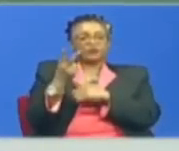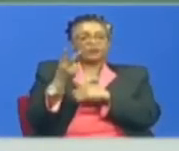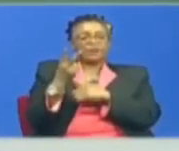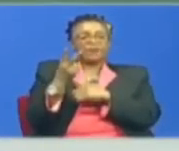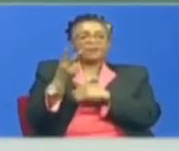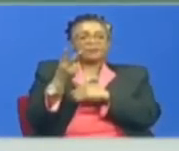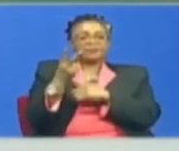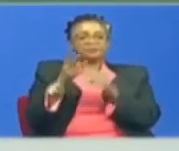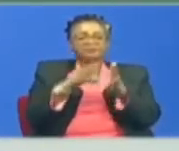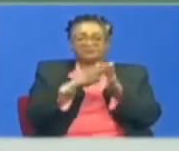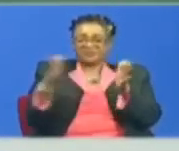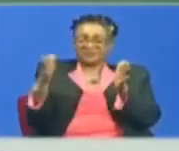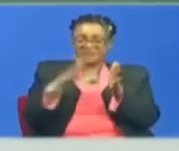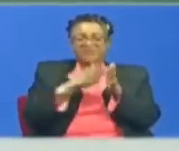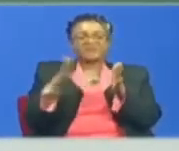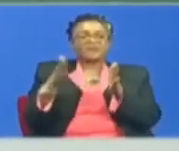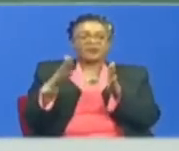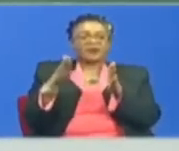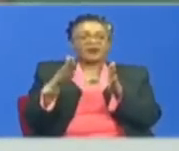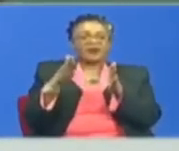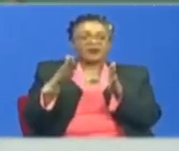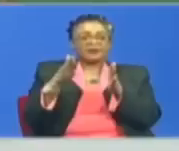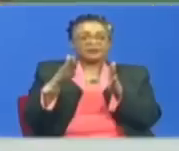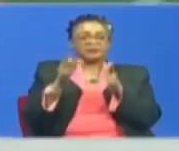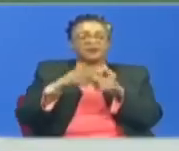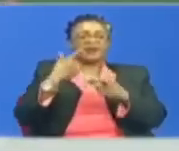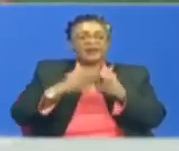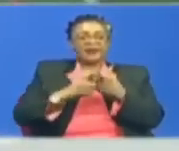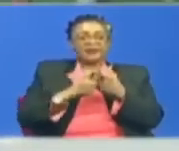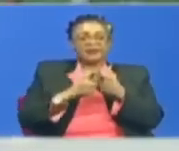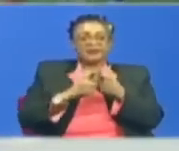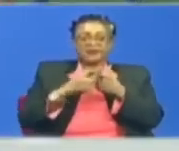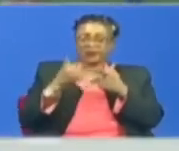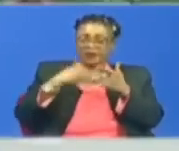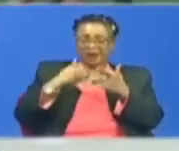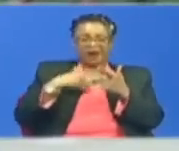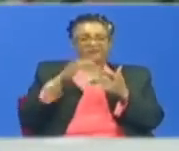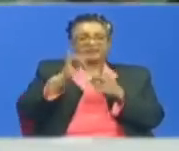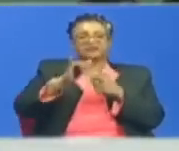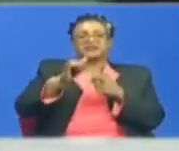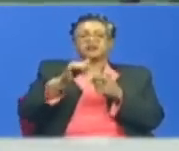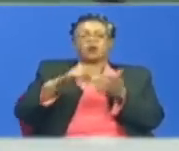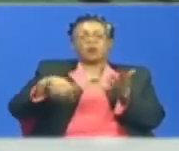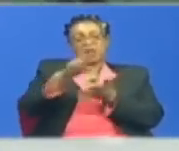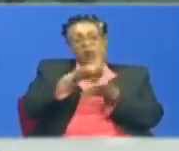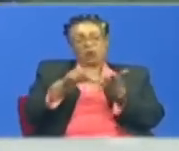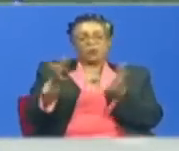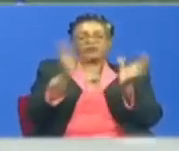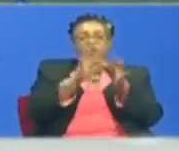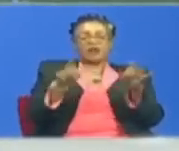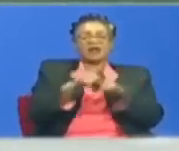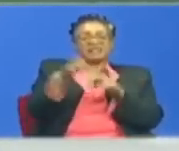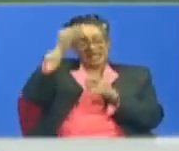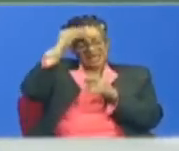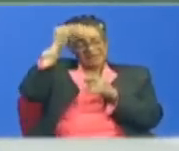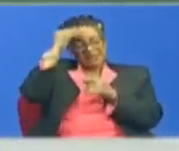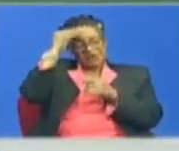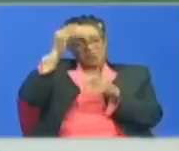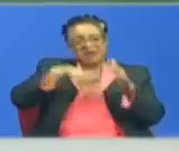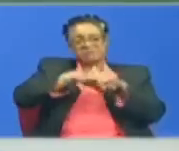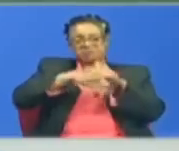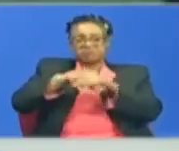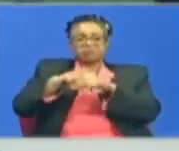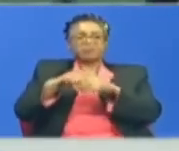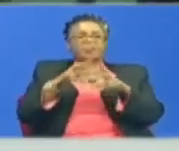2002 hapo World Cup ikakam so World Cup kukam so tukaendoko tuka join as academy tukacheza tukaanza kuwa